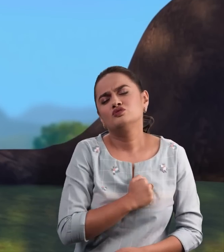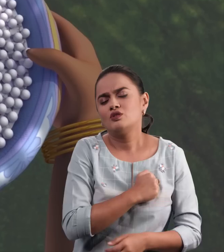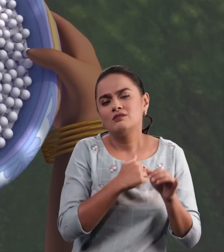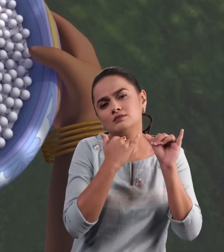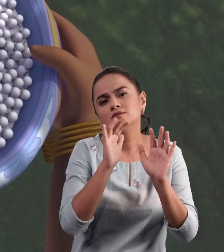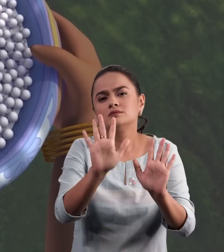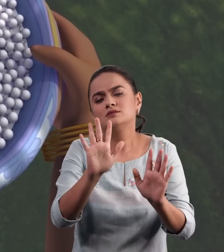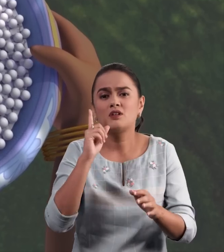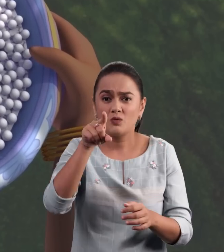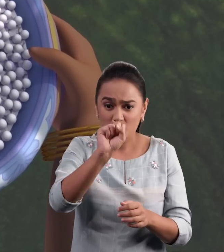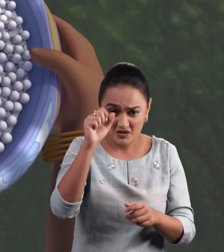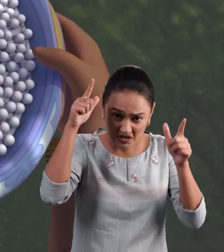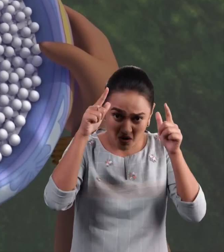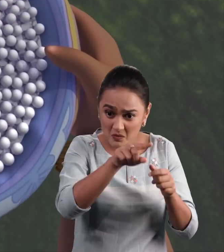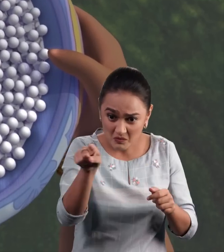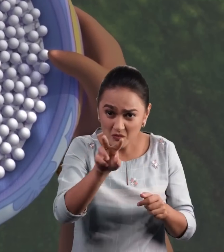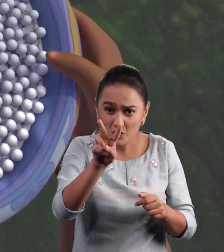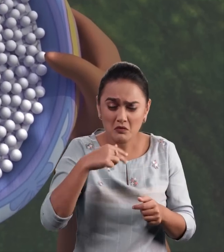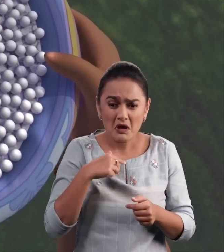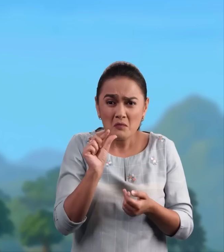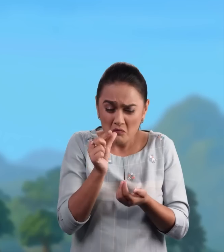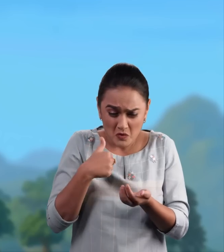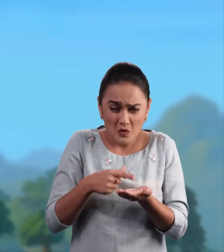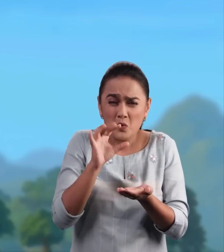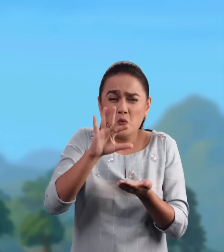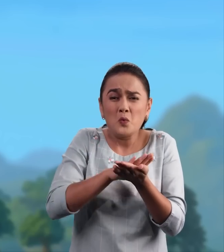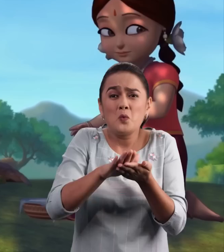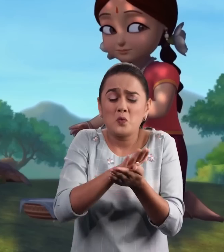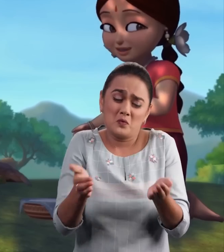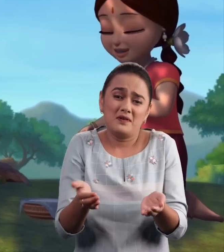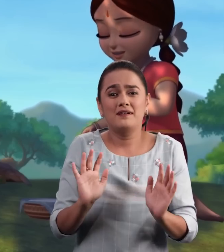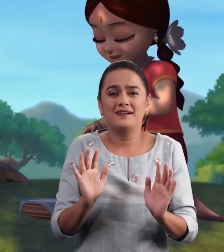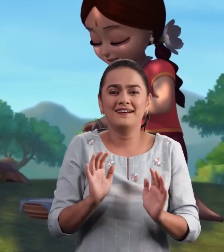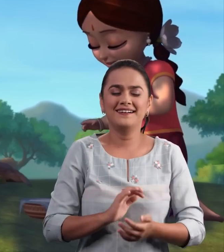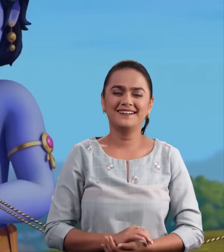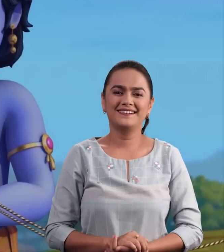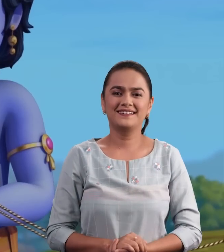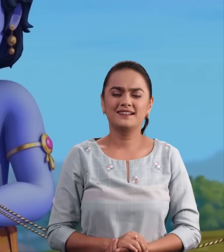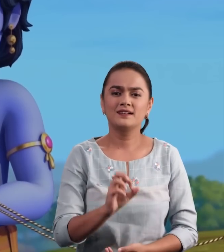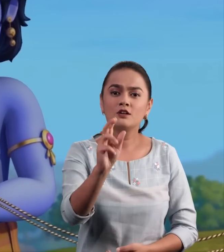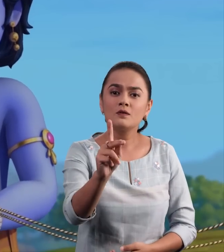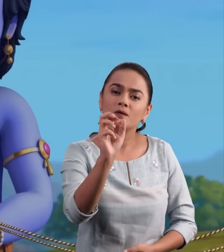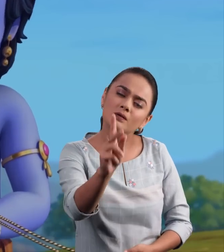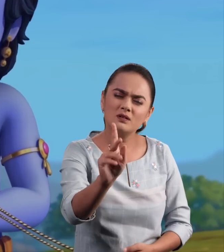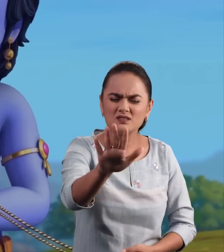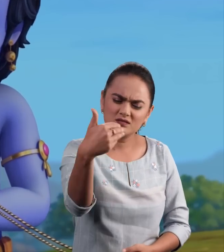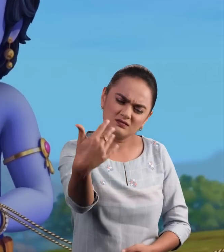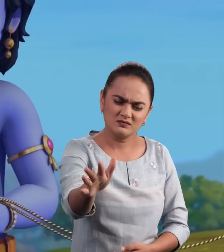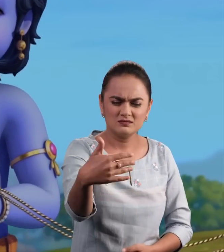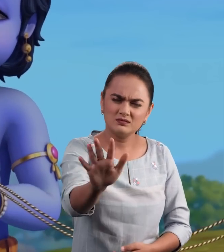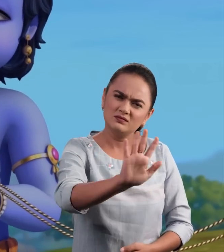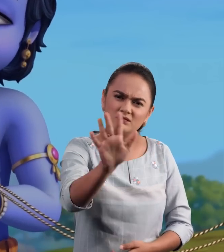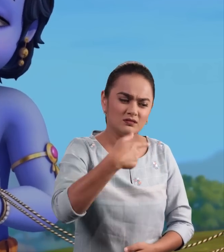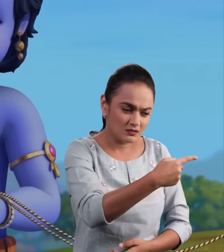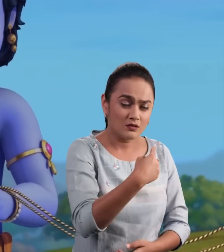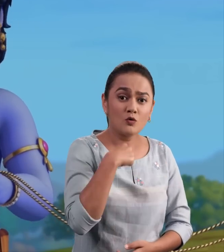कृष्णा, पर मेरे पास तुम्हारी गायों को देने के लिए एक भी मोती नहीं है। ठीक है, रहने